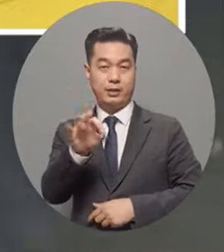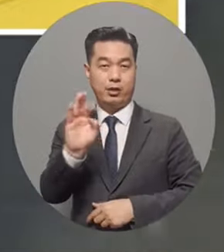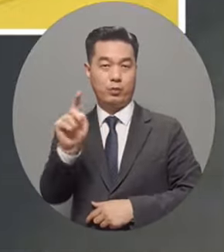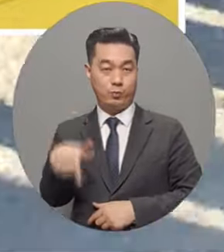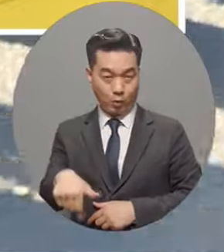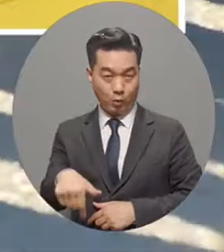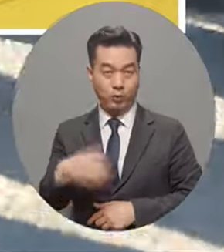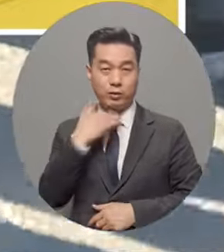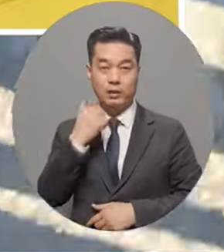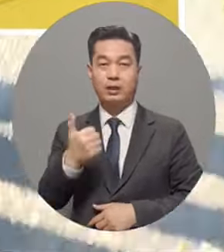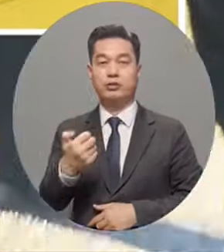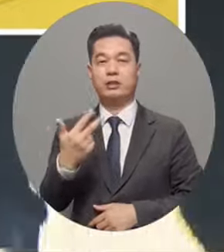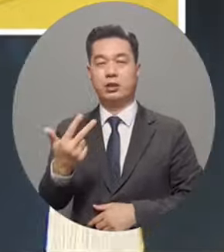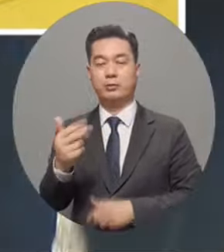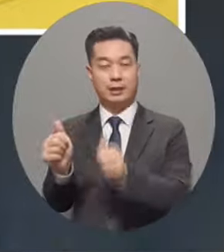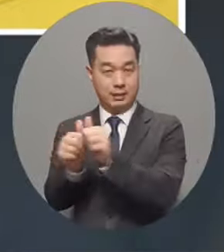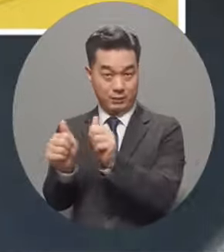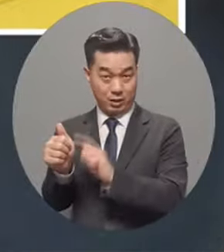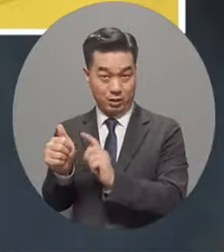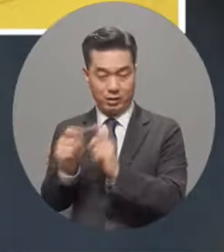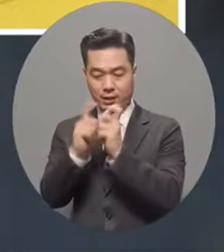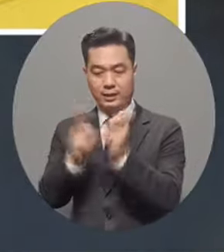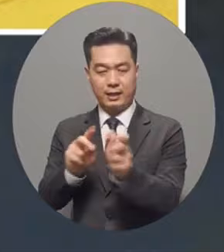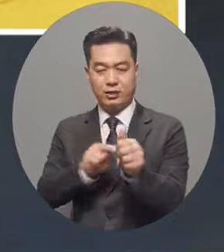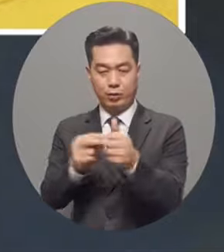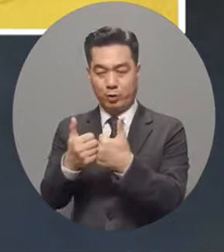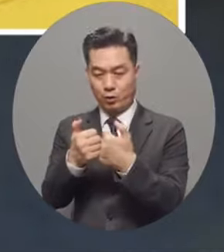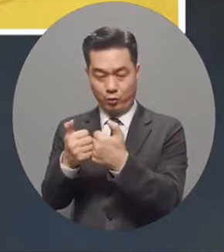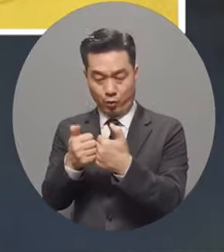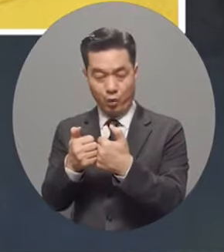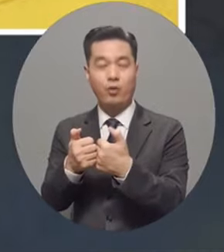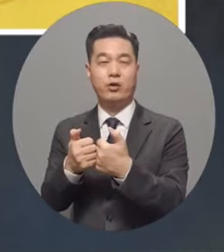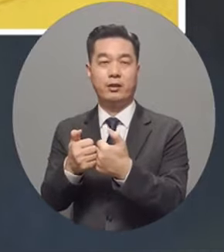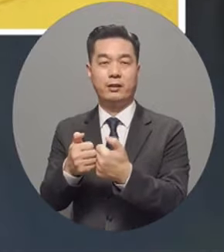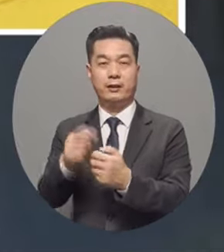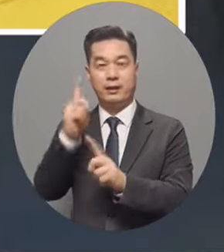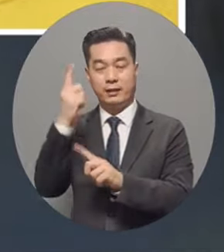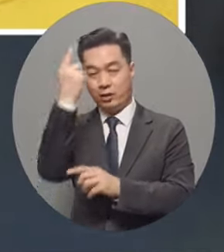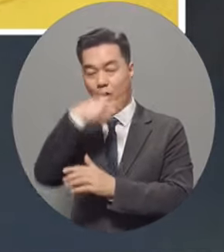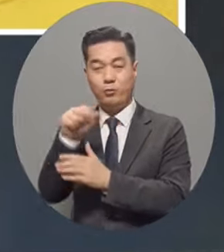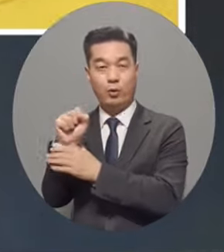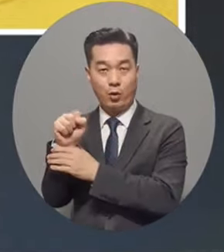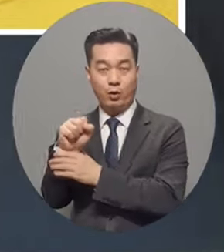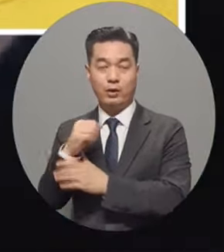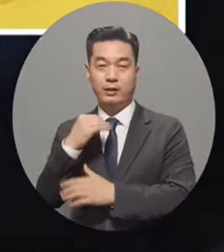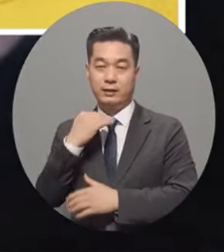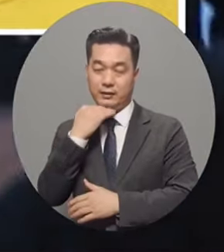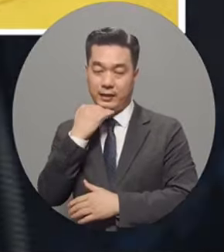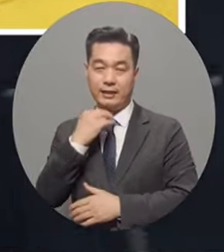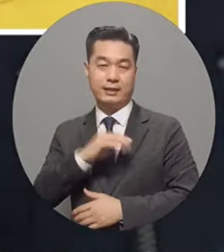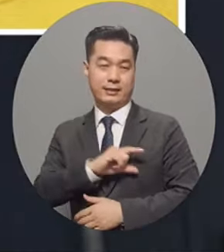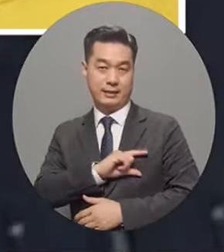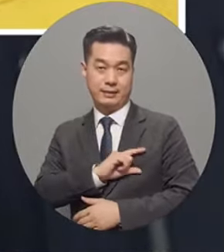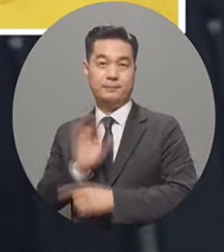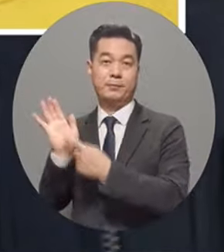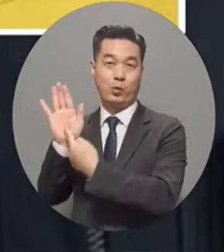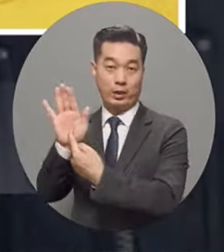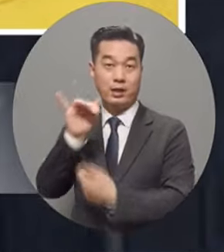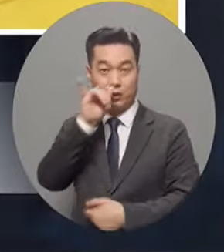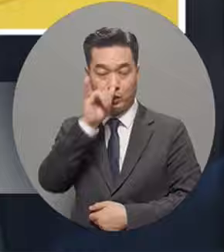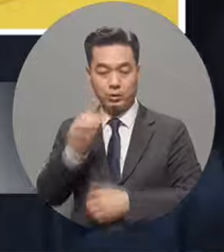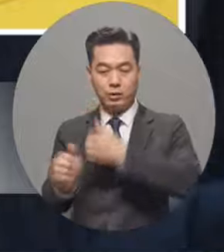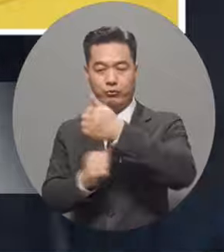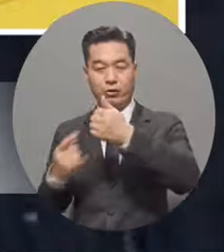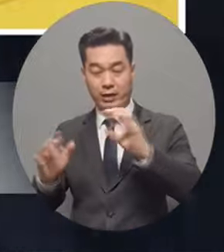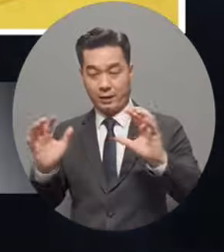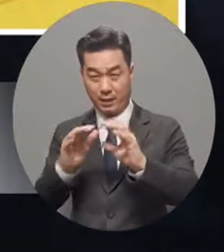남성입니다. 경찰은 신상정보 공개심의위원회를 열고 이영복의 얼굴과 이름, 나이를 공개했습니다. 위원회는